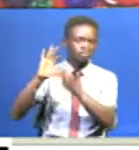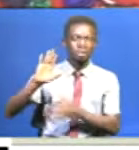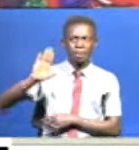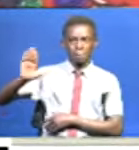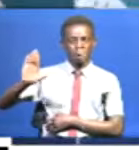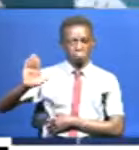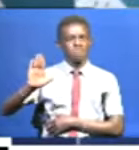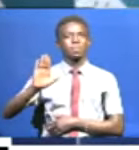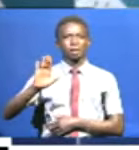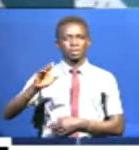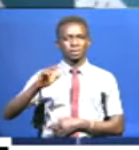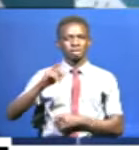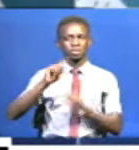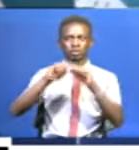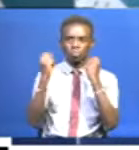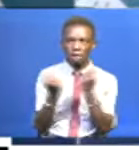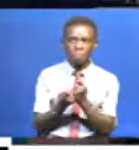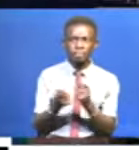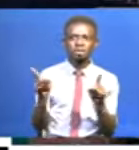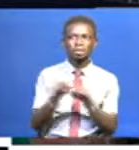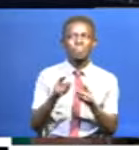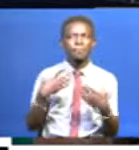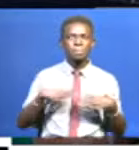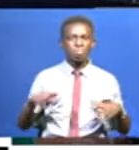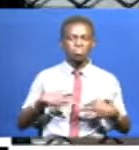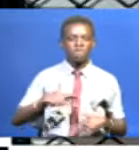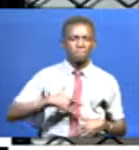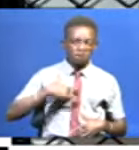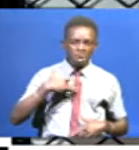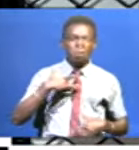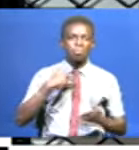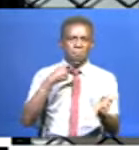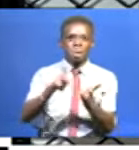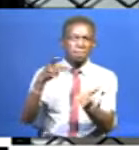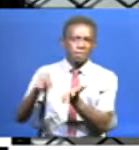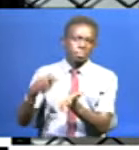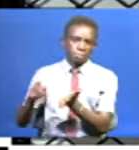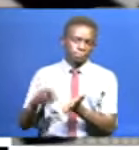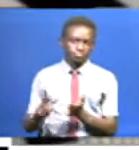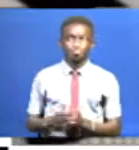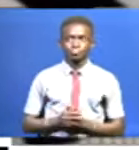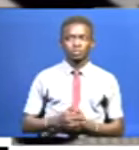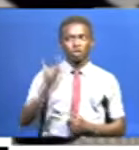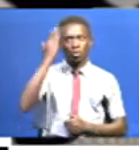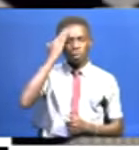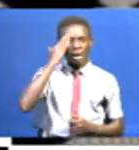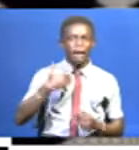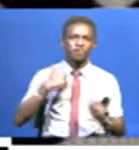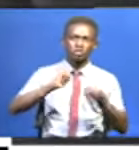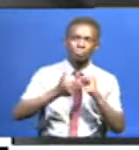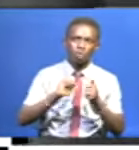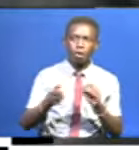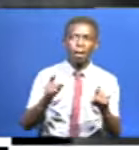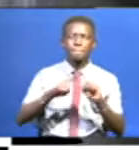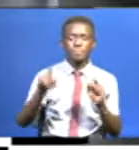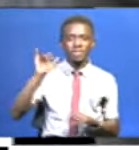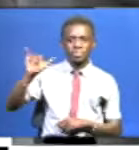pia linavutia watu wengi. Licha ya bidhaa za michezo, mamlaka ya huko pia ilizindua bidhaa